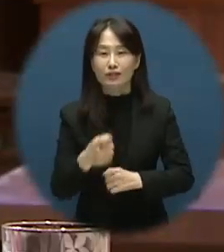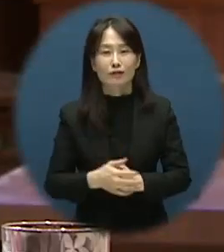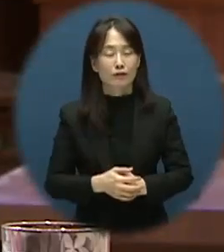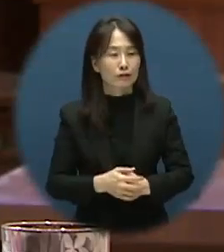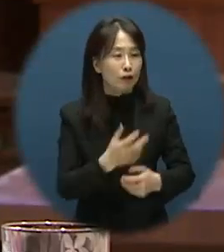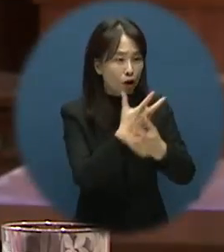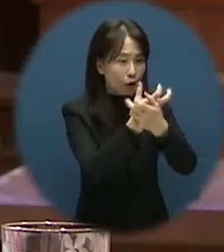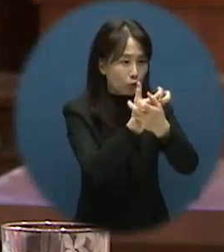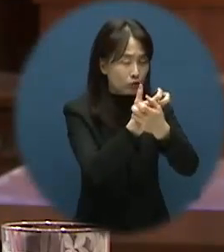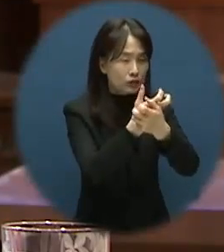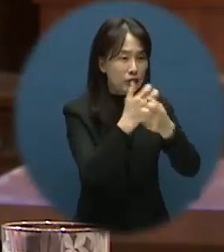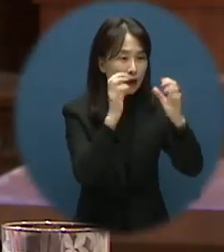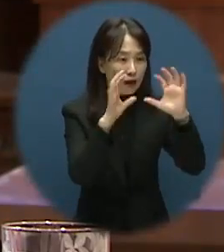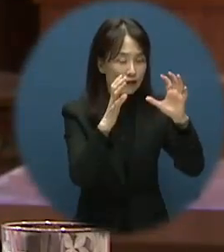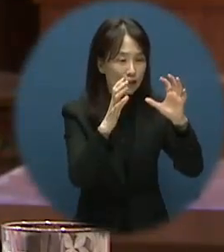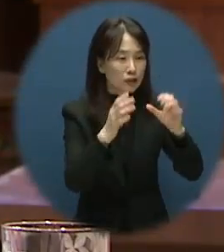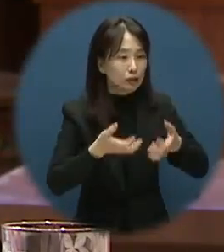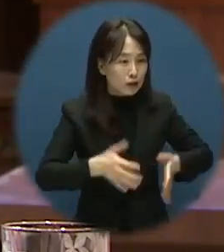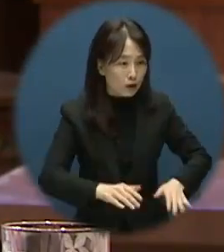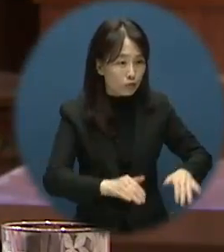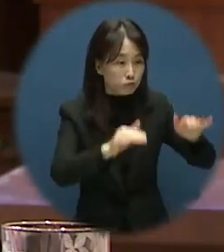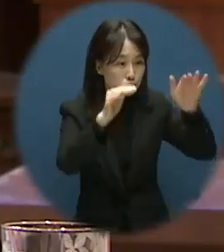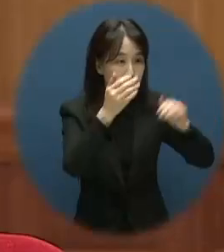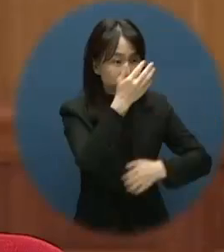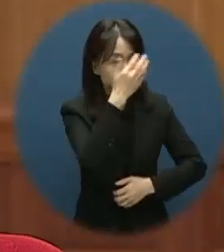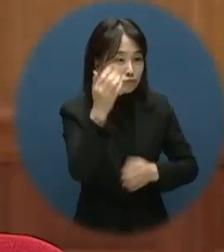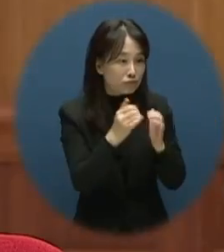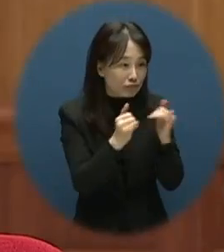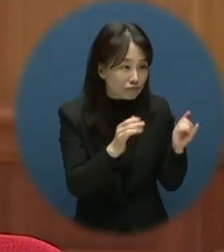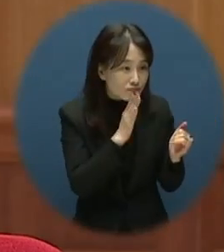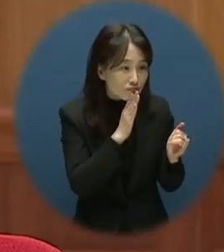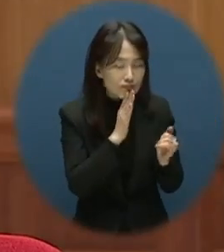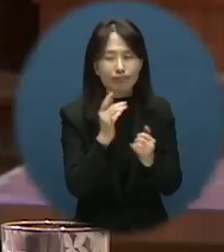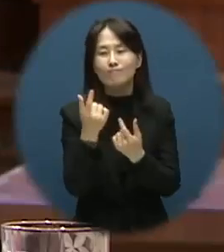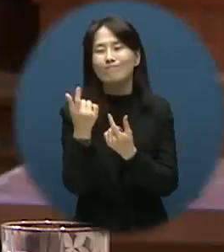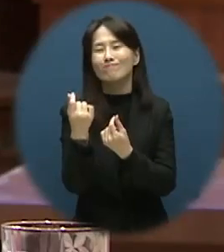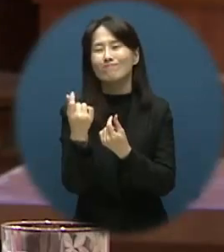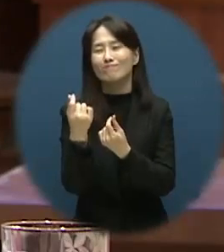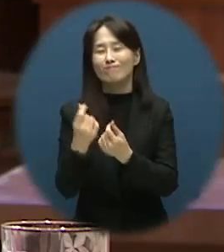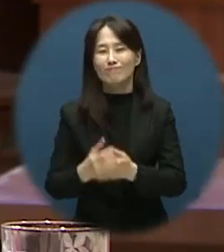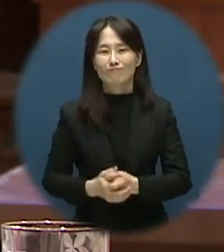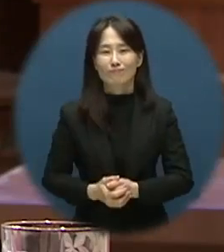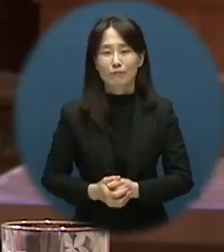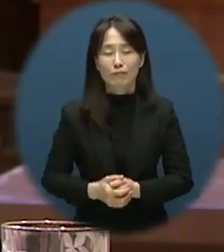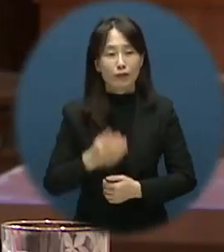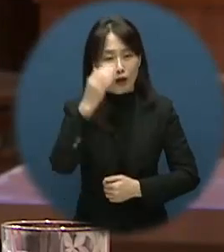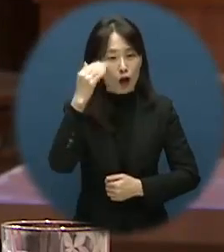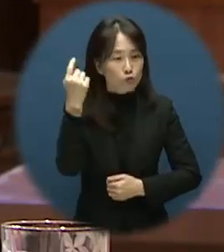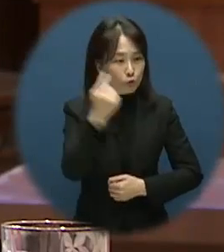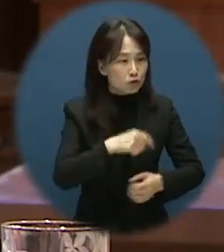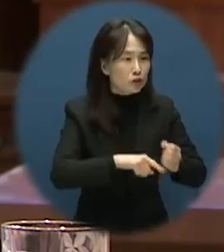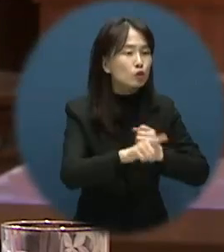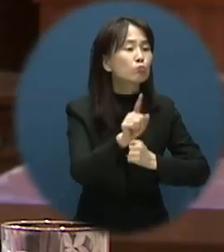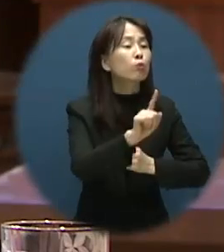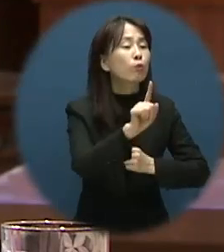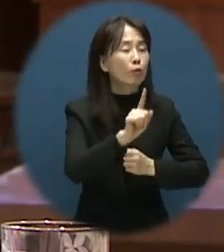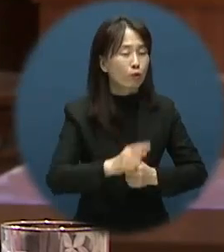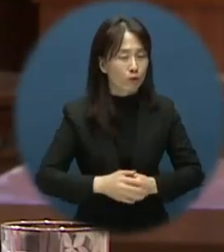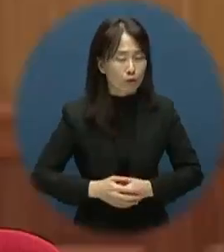그냥 오스트리아에서 나고 자란 청년이었던 거죠. 그죠? 그렇죠. 한국을 왜 왔어요?